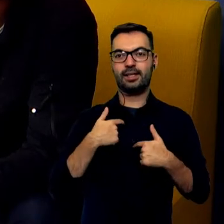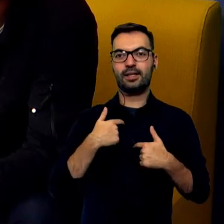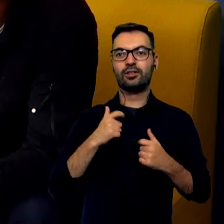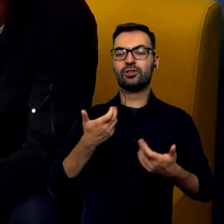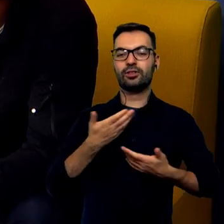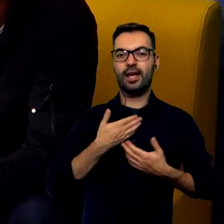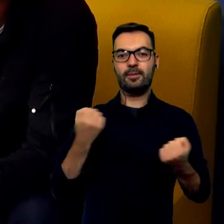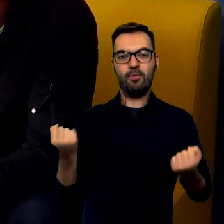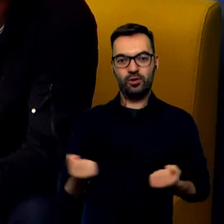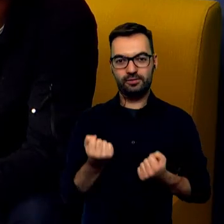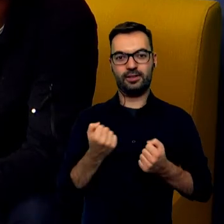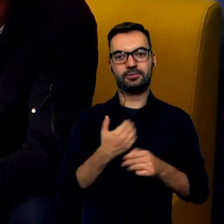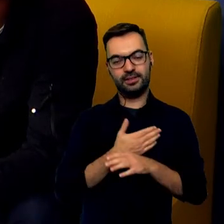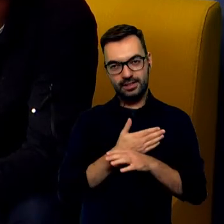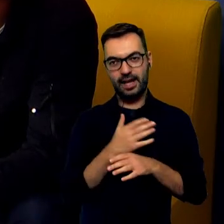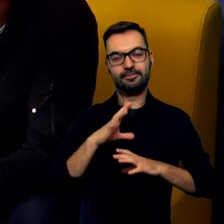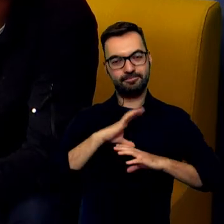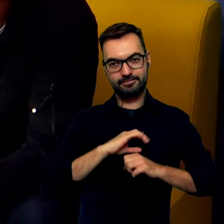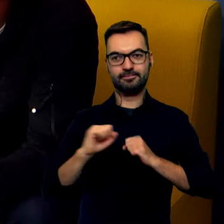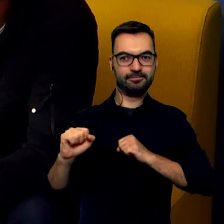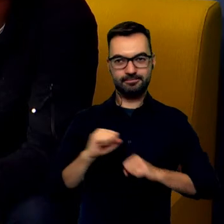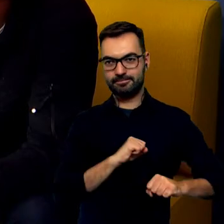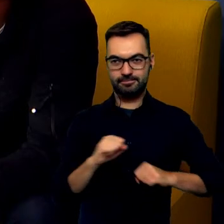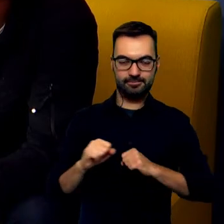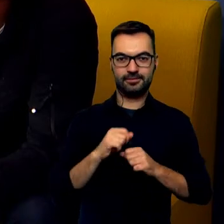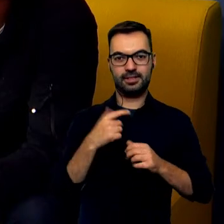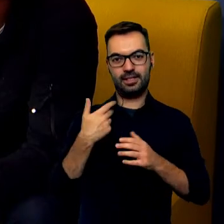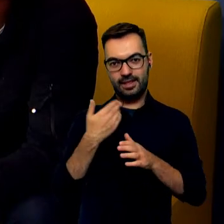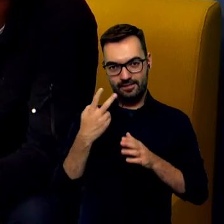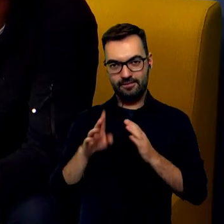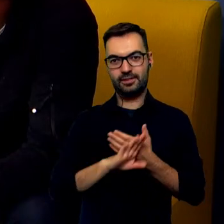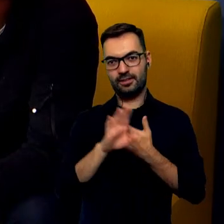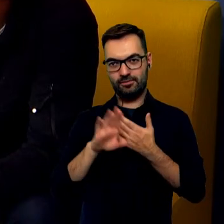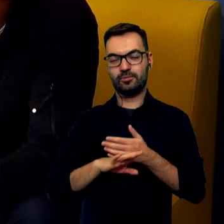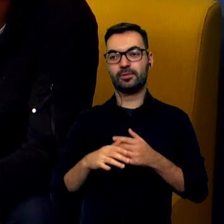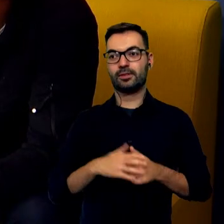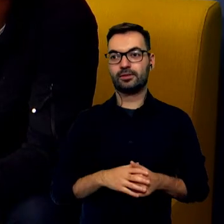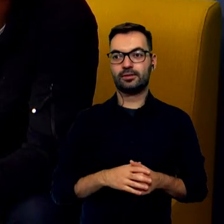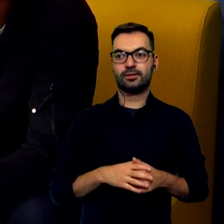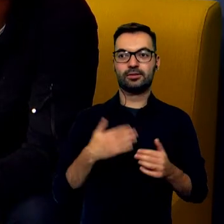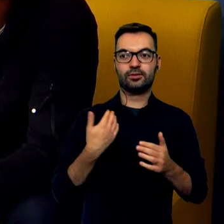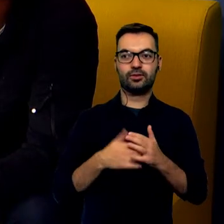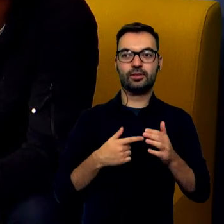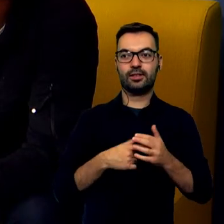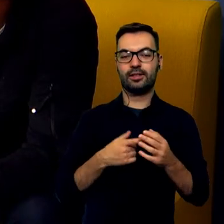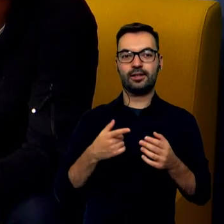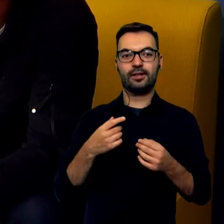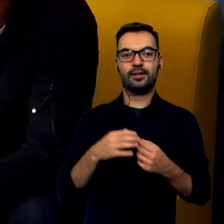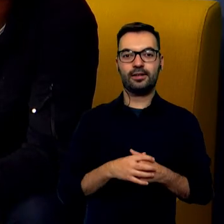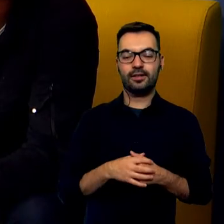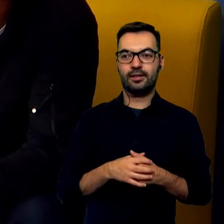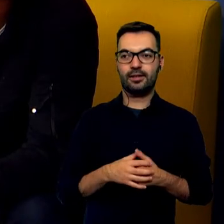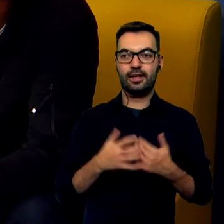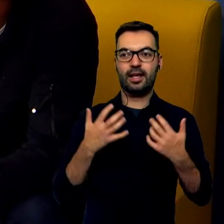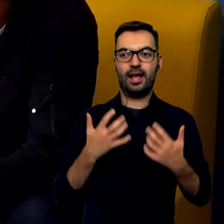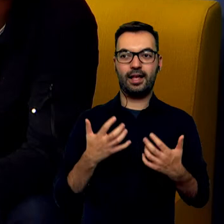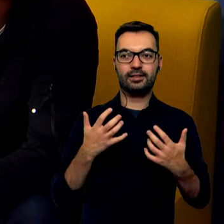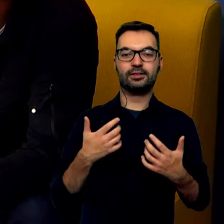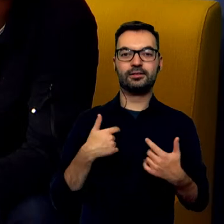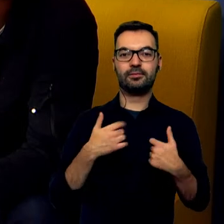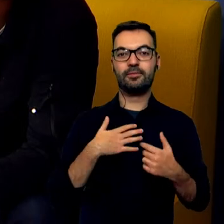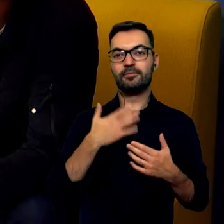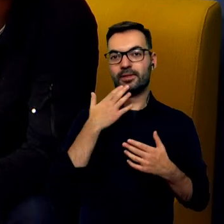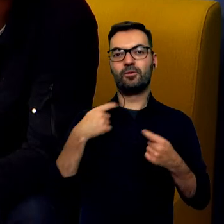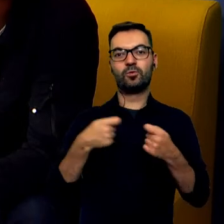chęć do kolejnego dnia zdjęciowego. I szkoda, że tej chęci więcej mi dodają współpraca